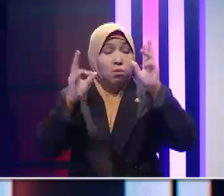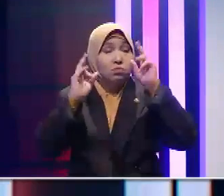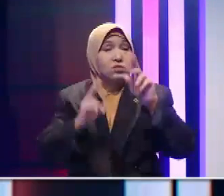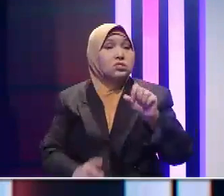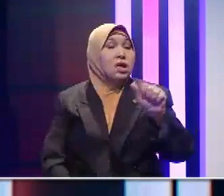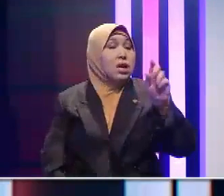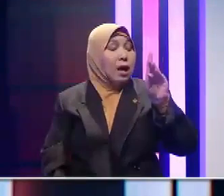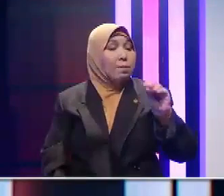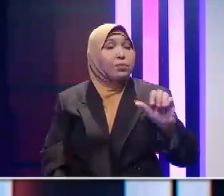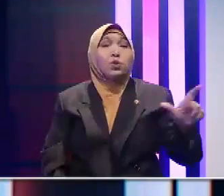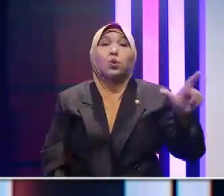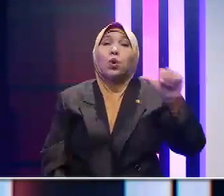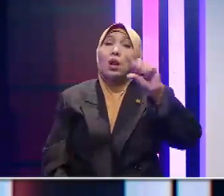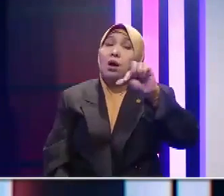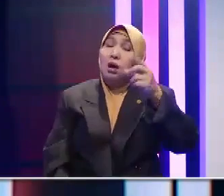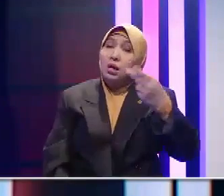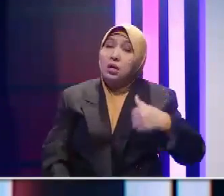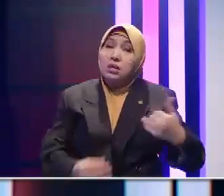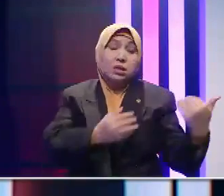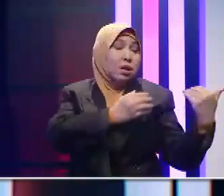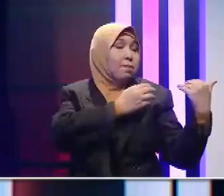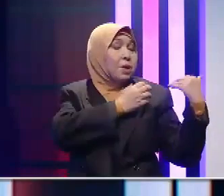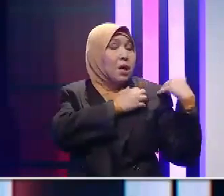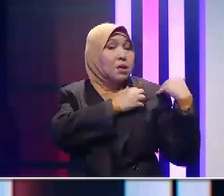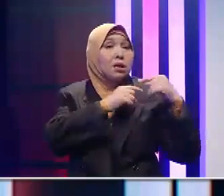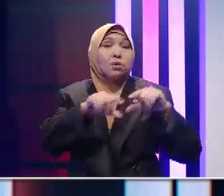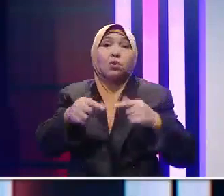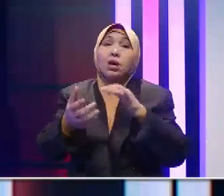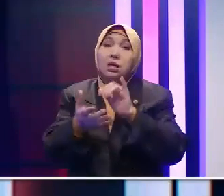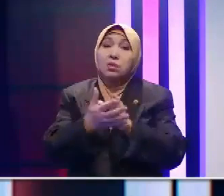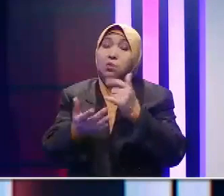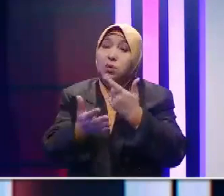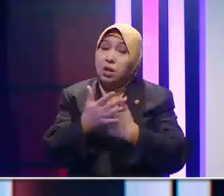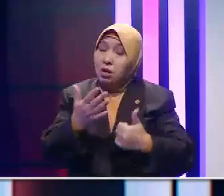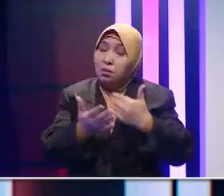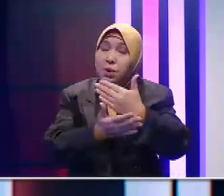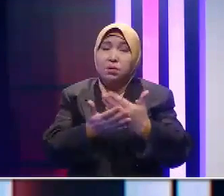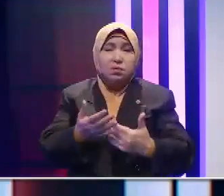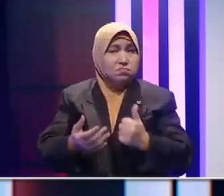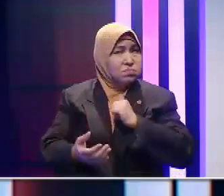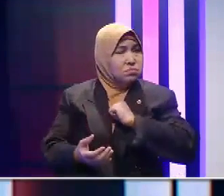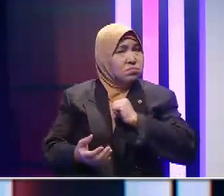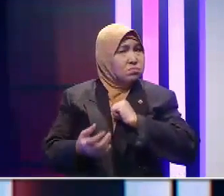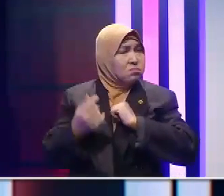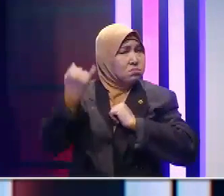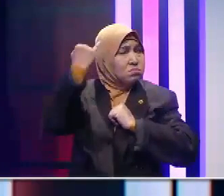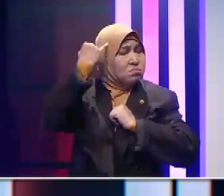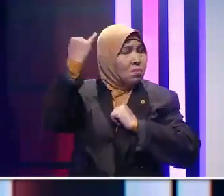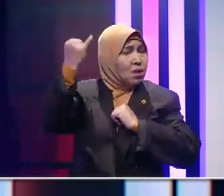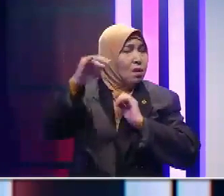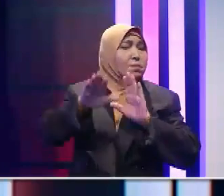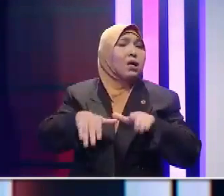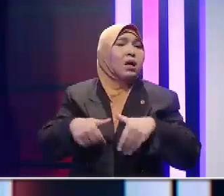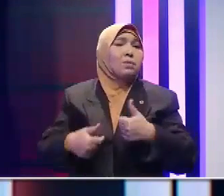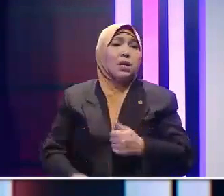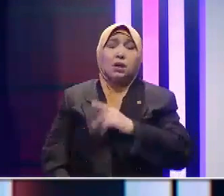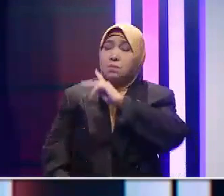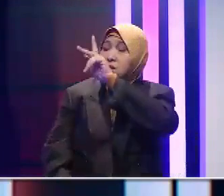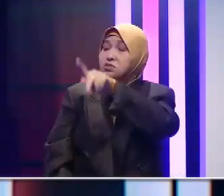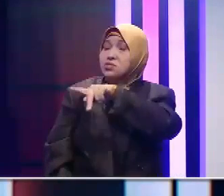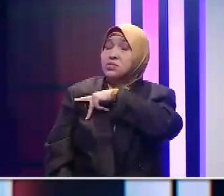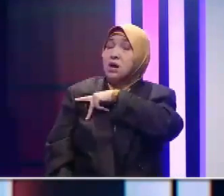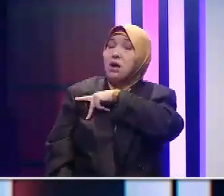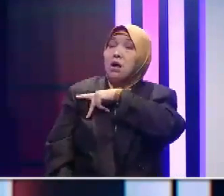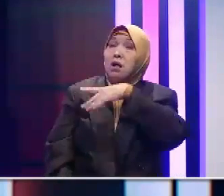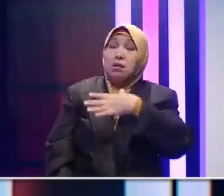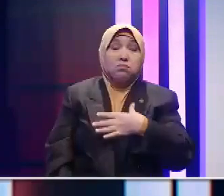Abdul Ghani kita mengenai tentang peranan Al-Quran itu dari perspektif beliau sendiri. Yang pertama, bagaimana personal experience dia,